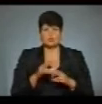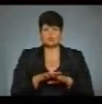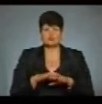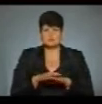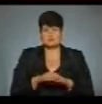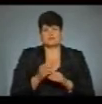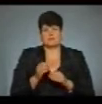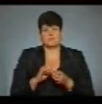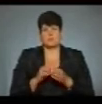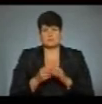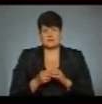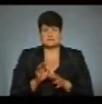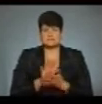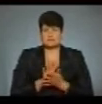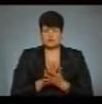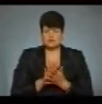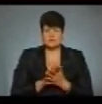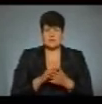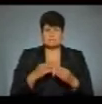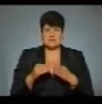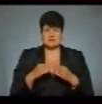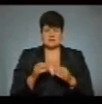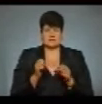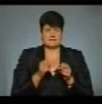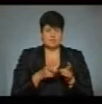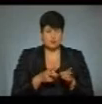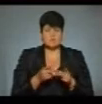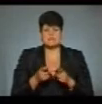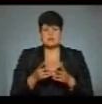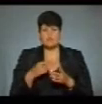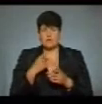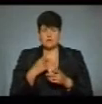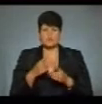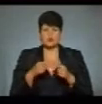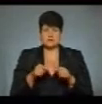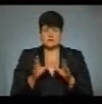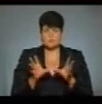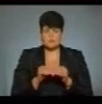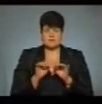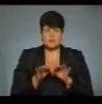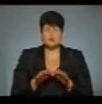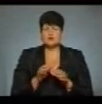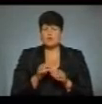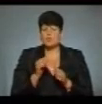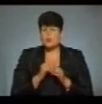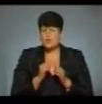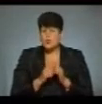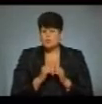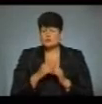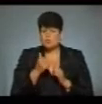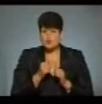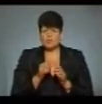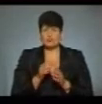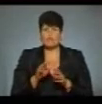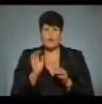екологічних проблем, зокрема забруднення пластиковими відходами. За даними Організації Об'єднаних Націй, щороку до океану потрапляє 8 мільйонів